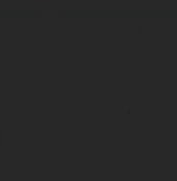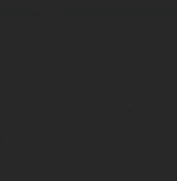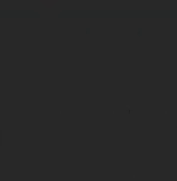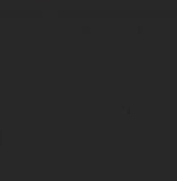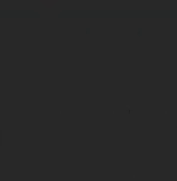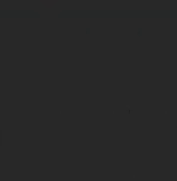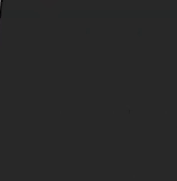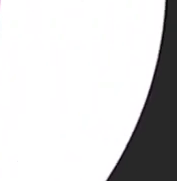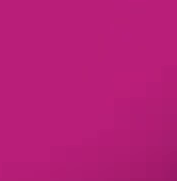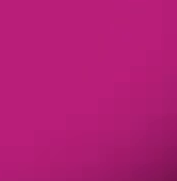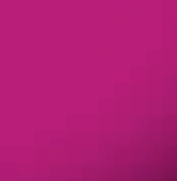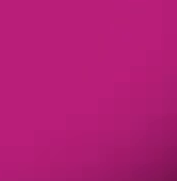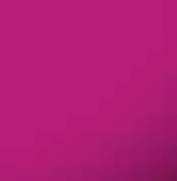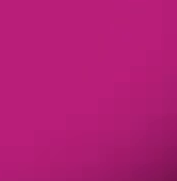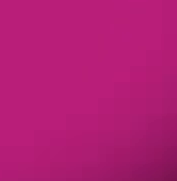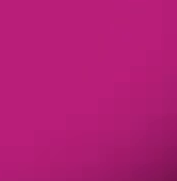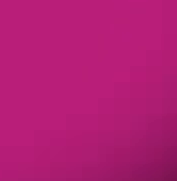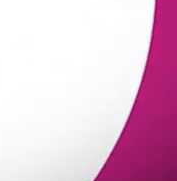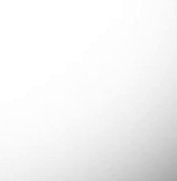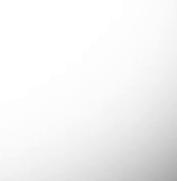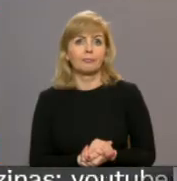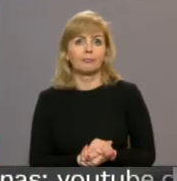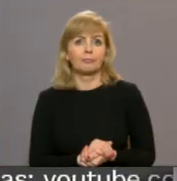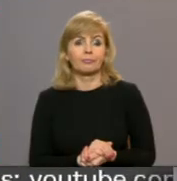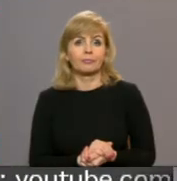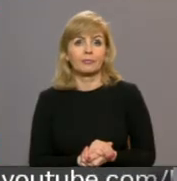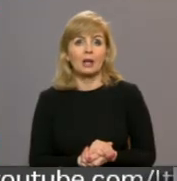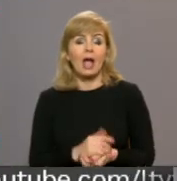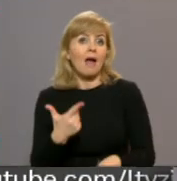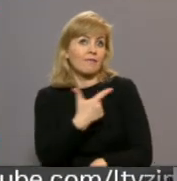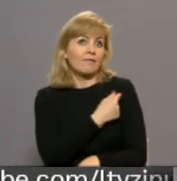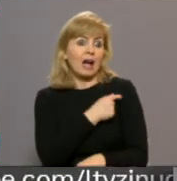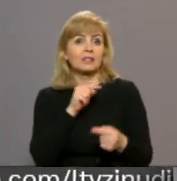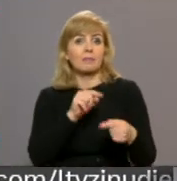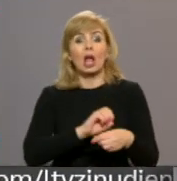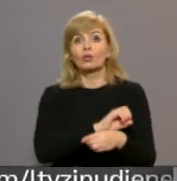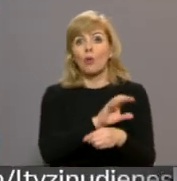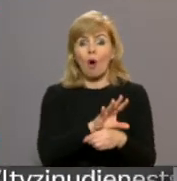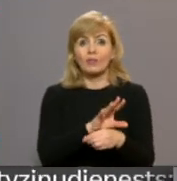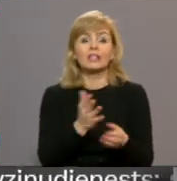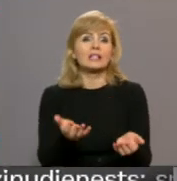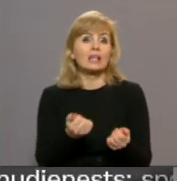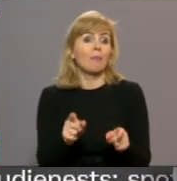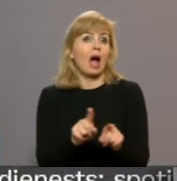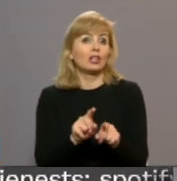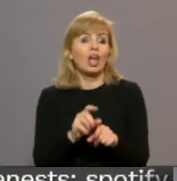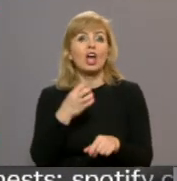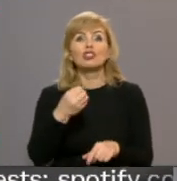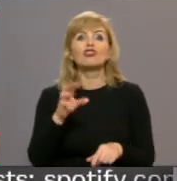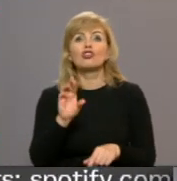Re, viss ēters ir te! Vakcīnu pret COVID-19 saņēmuši arī